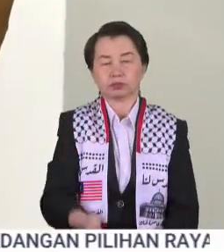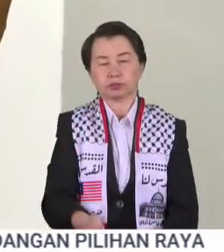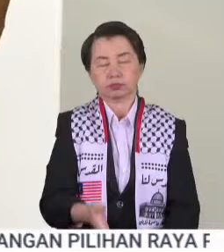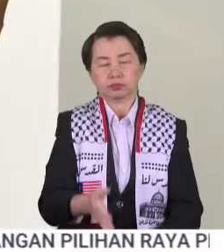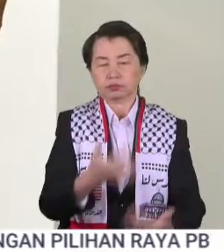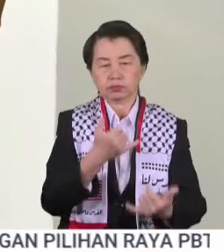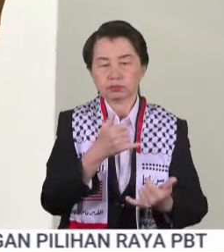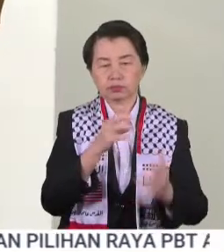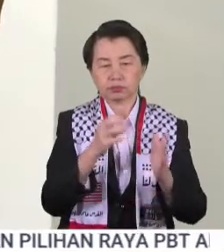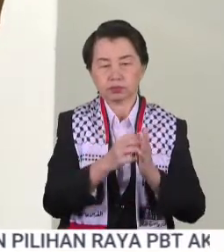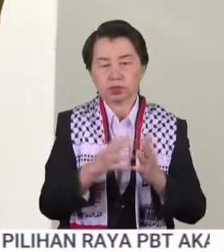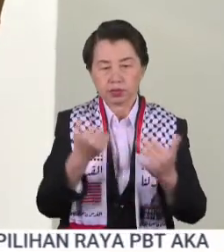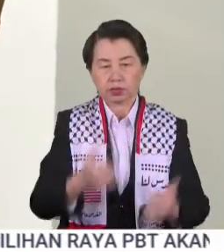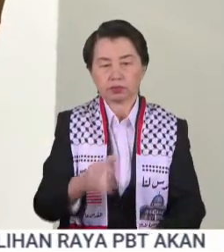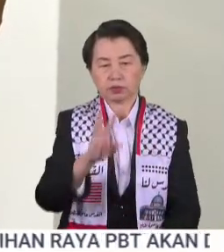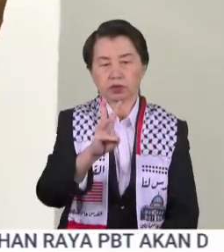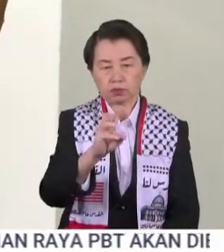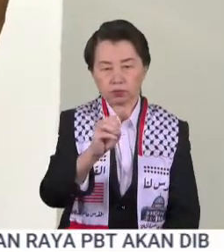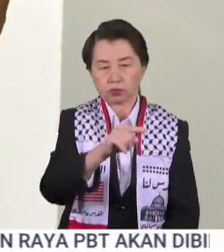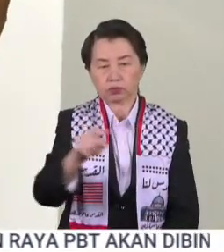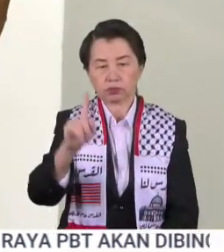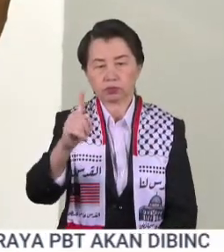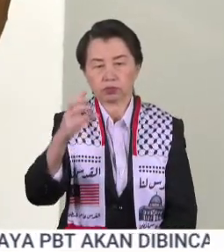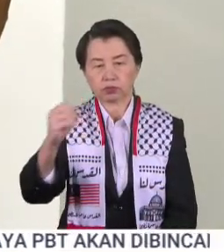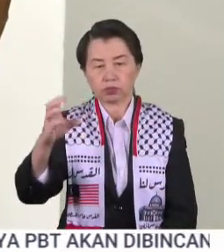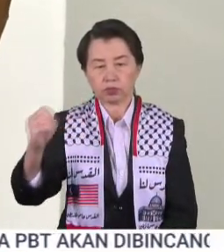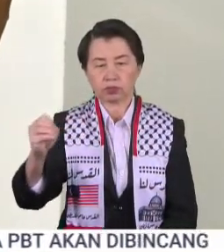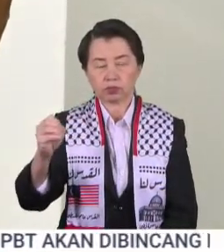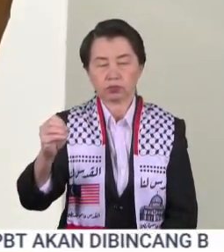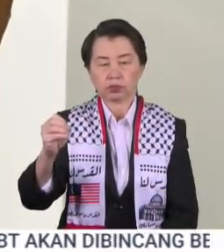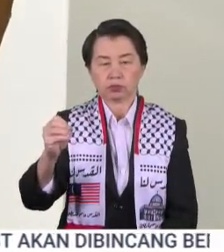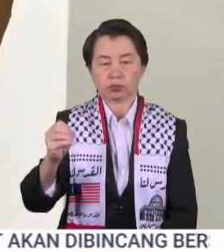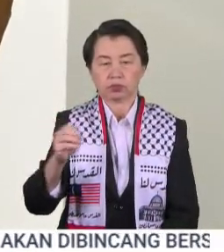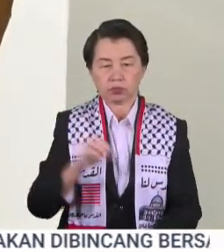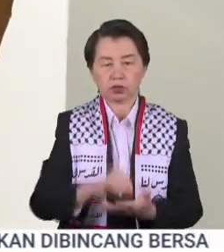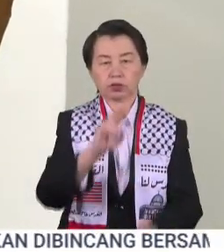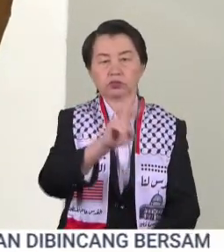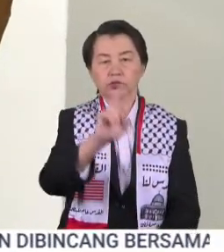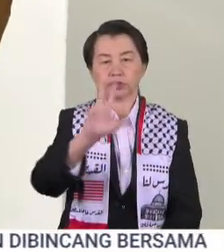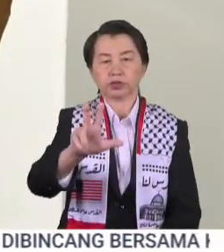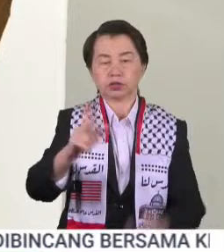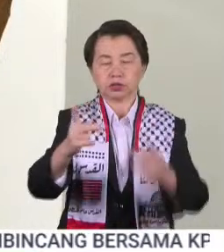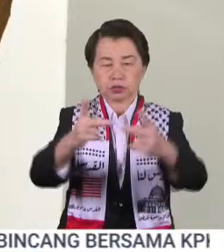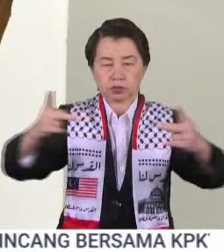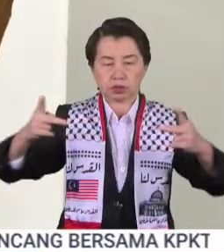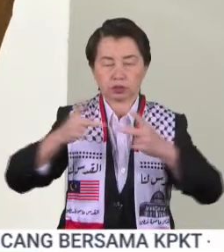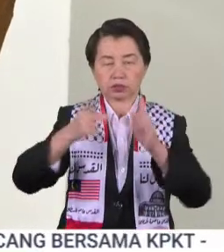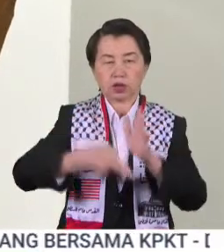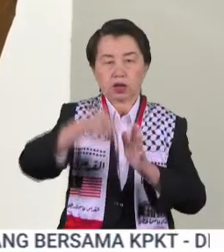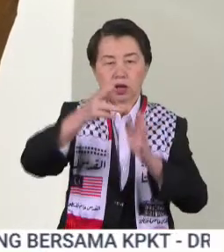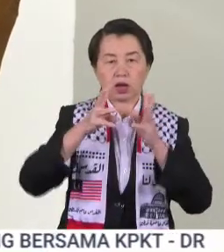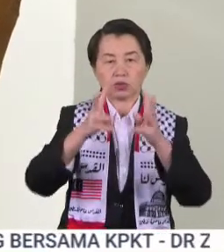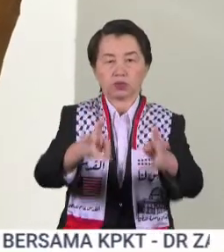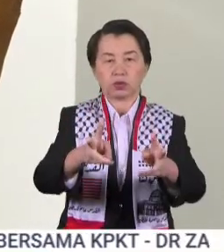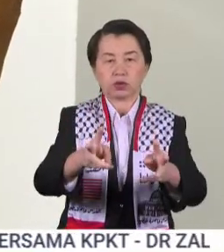Yang mereka nak 60 campur 100 ini ialah di 33